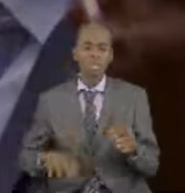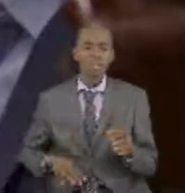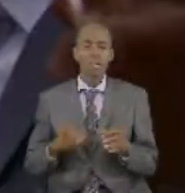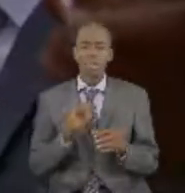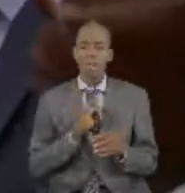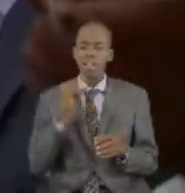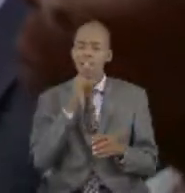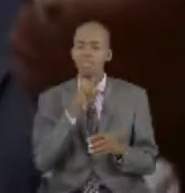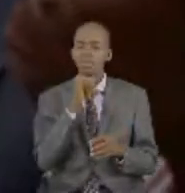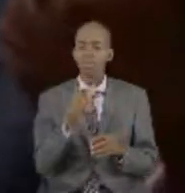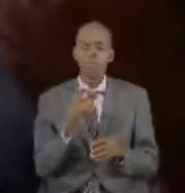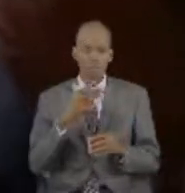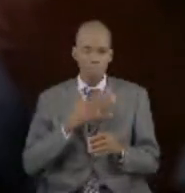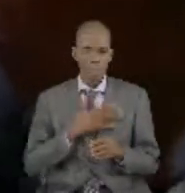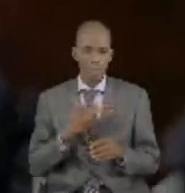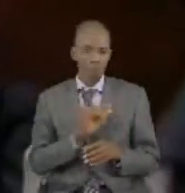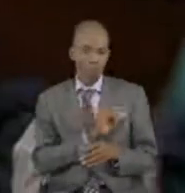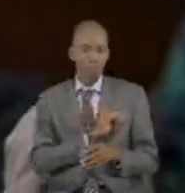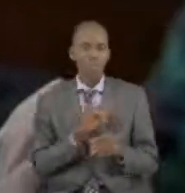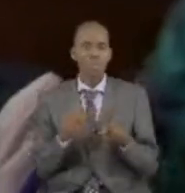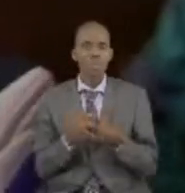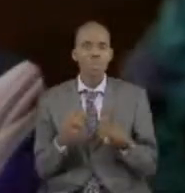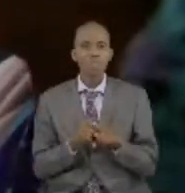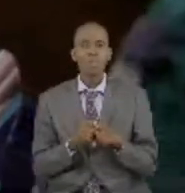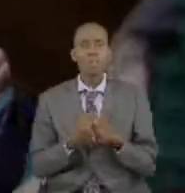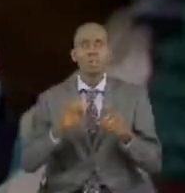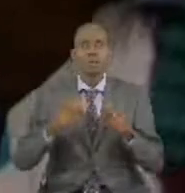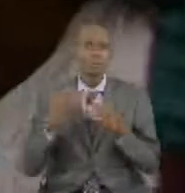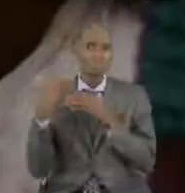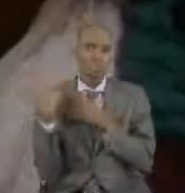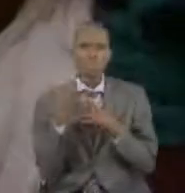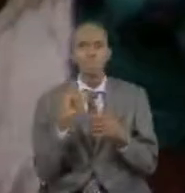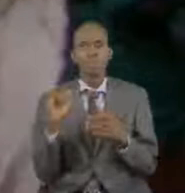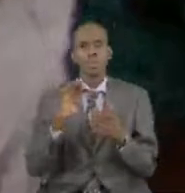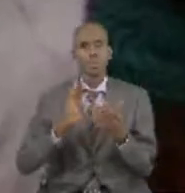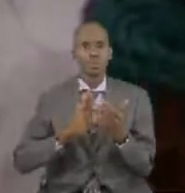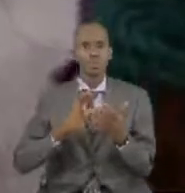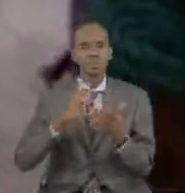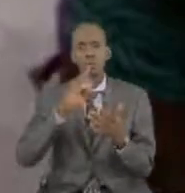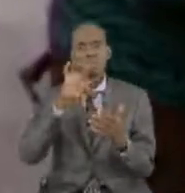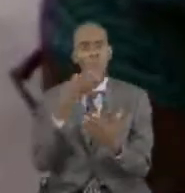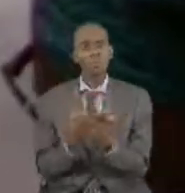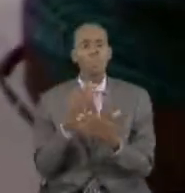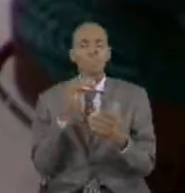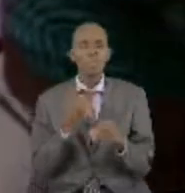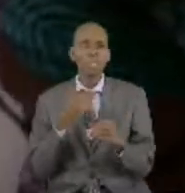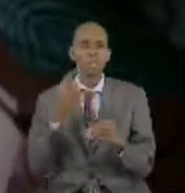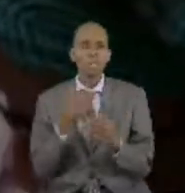ça je ne m' a point ma conscience mara témoignage par le saint-esprit